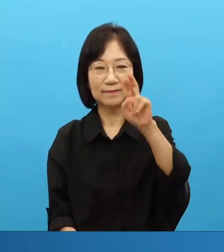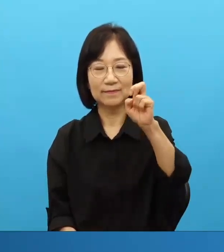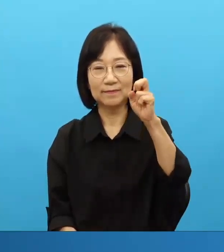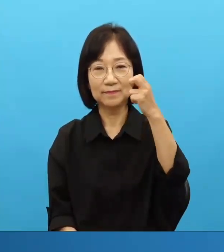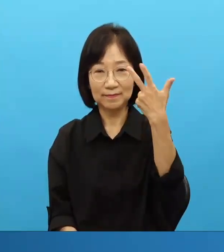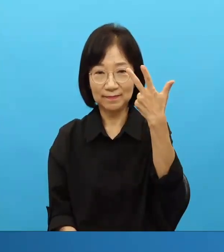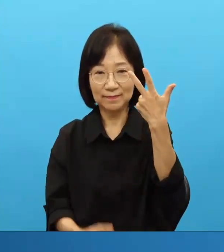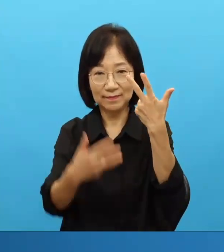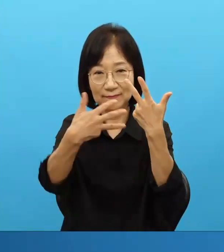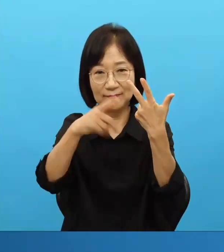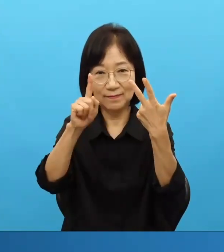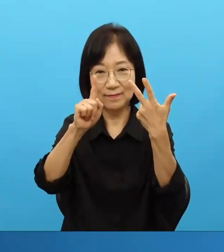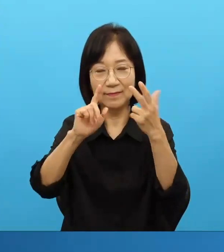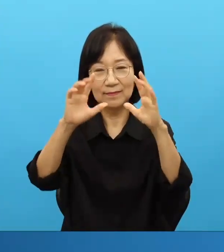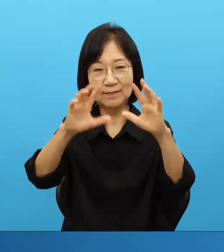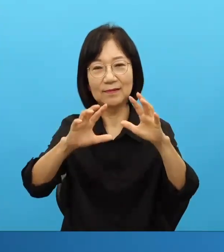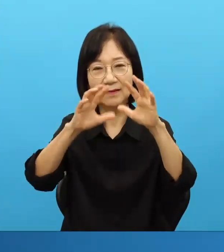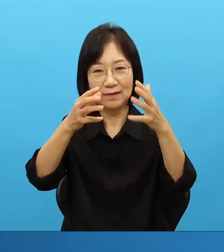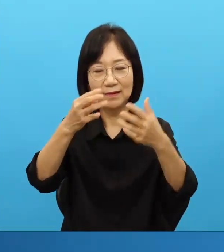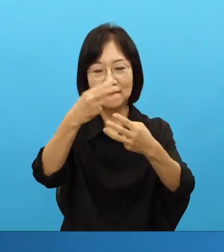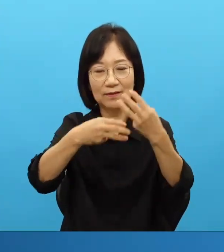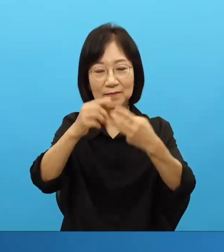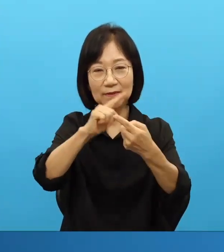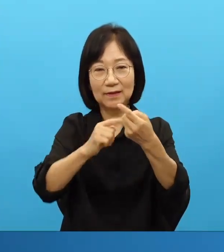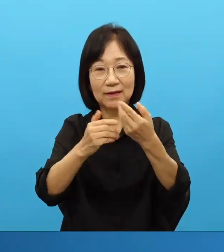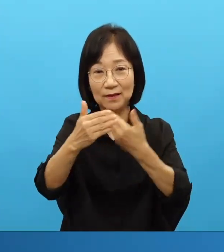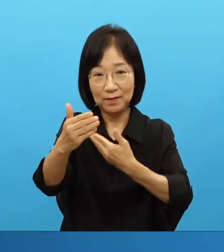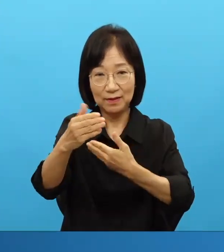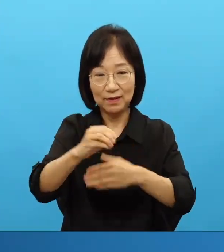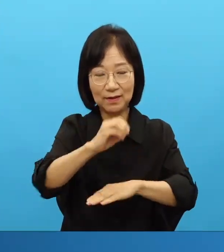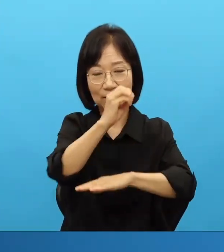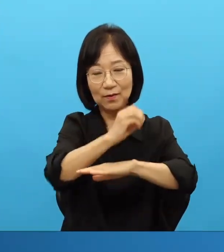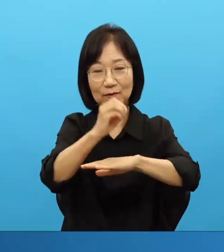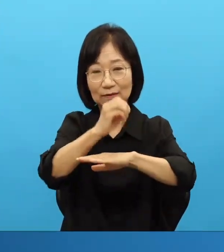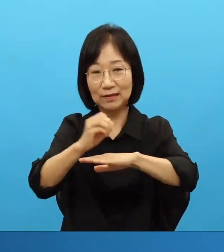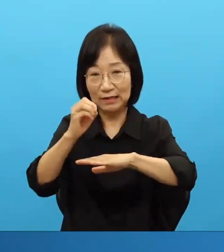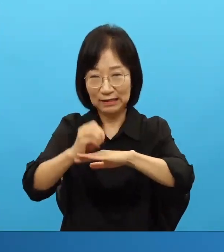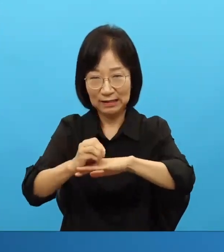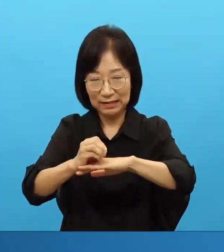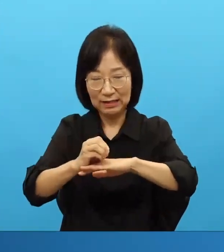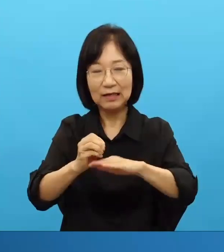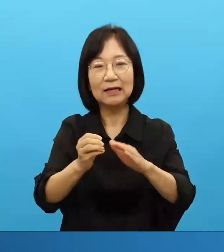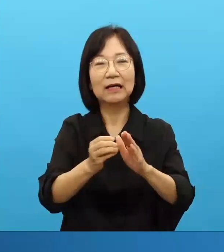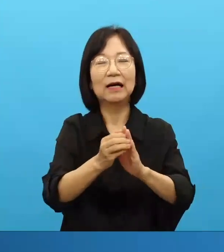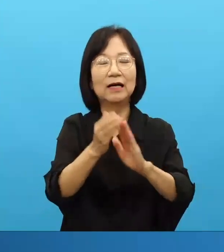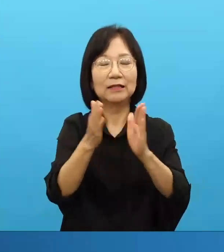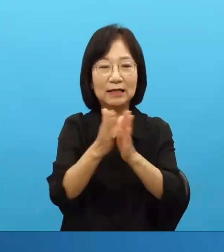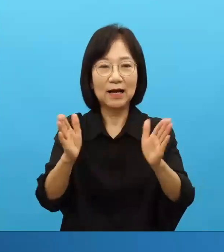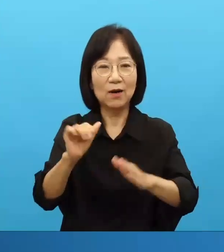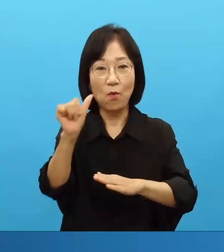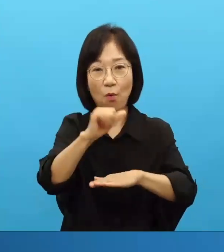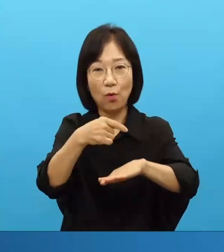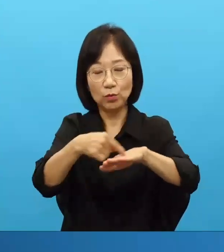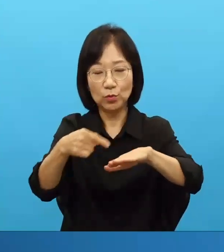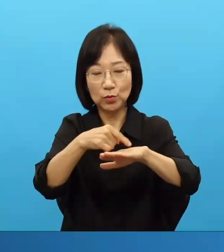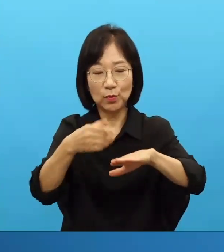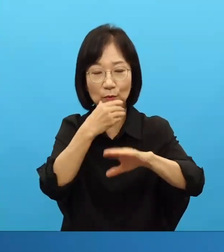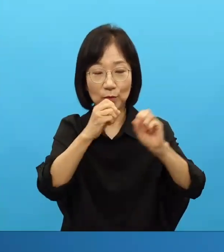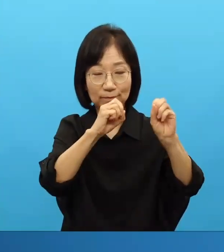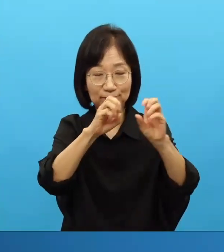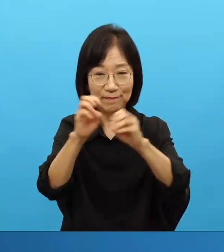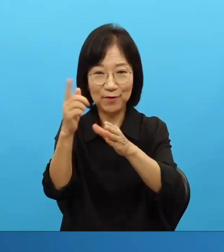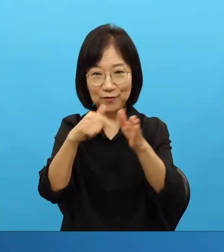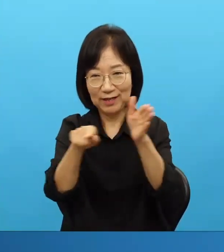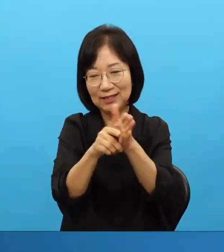제27차 2024 세계 랩넌트 대회가 오세아니아를 첫 주자로 5천 종족 복음화를 향한 본격적인 여정의